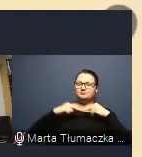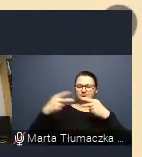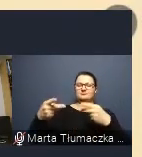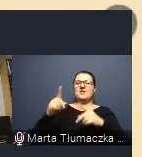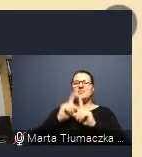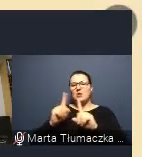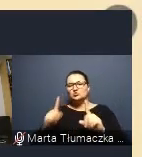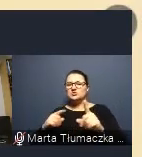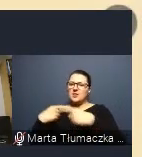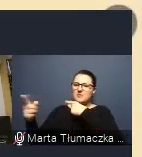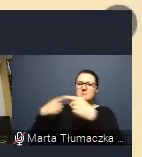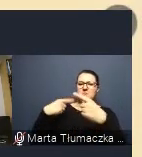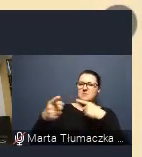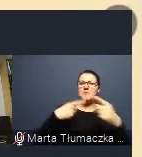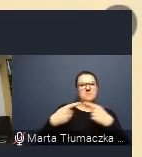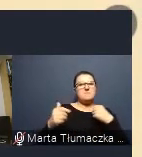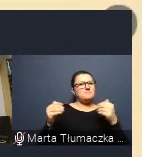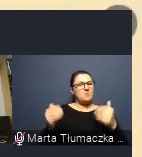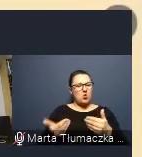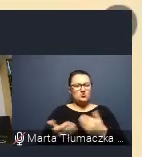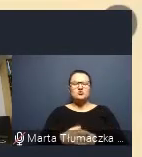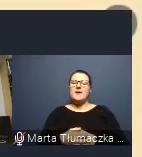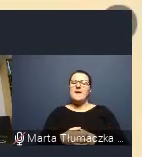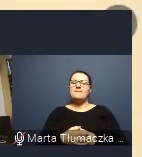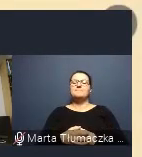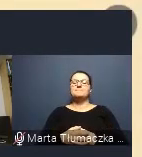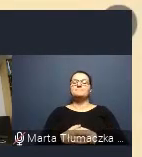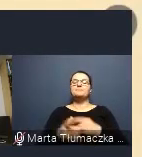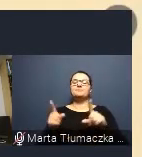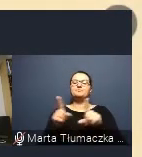Jakaś poczta, coś w tym stylu. Natomiast